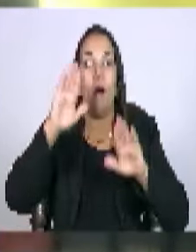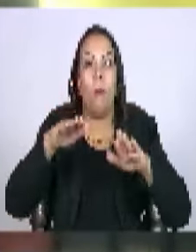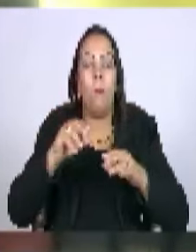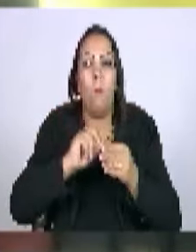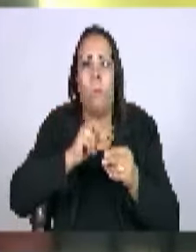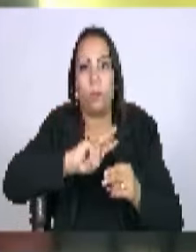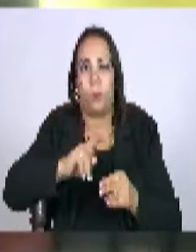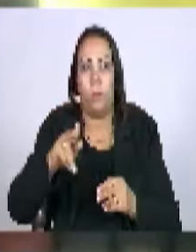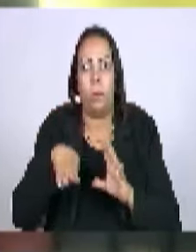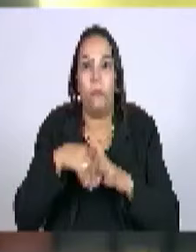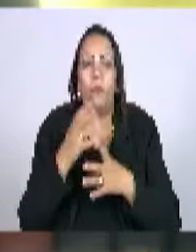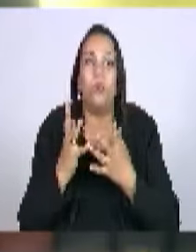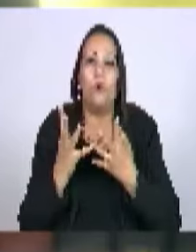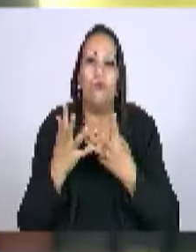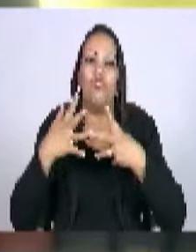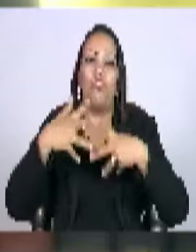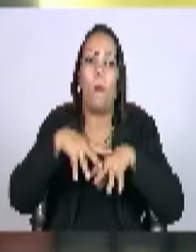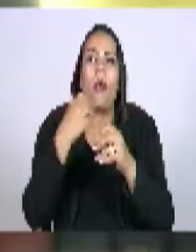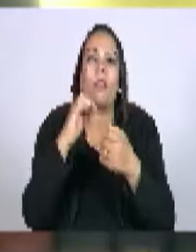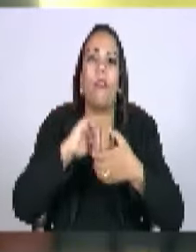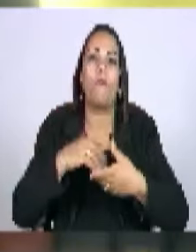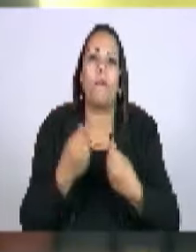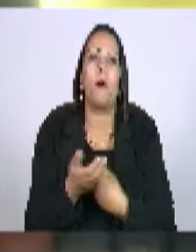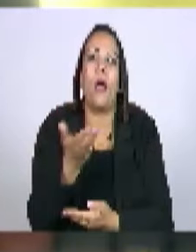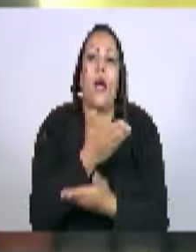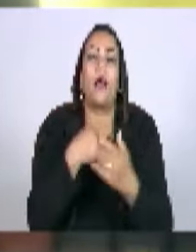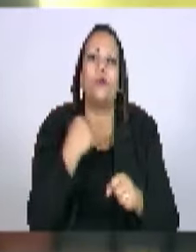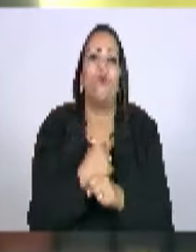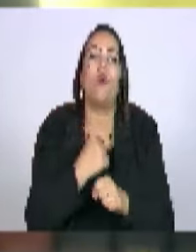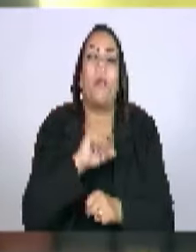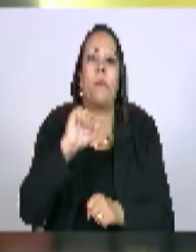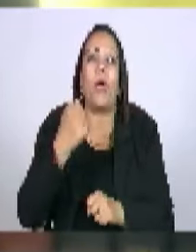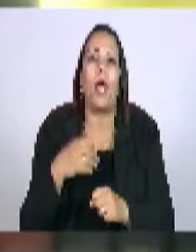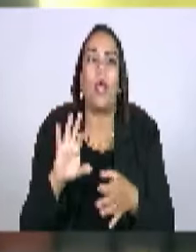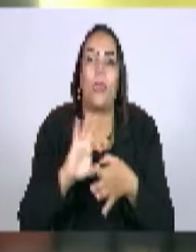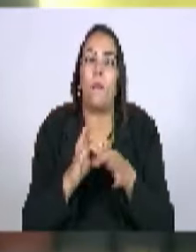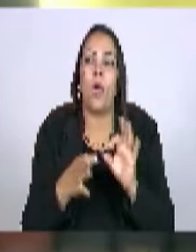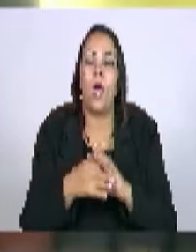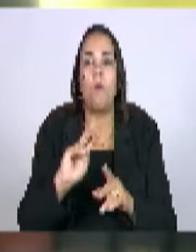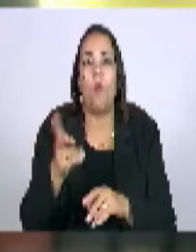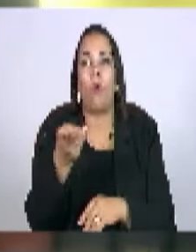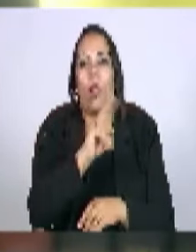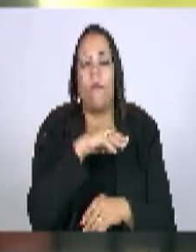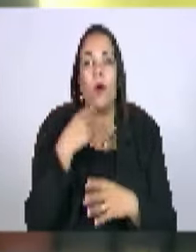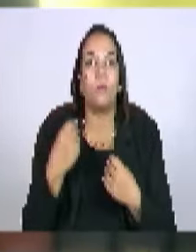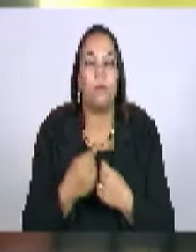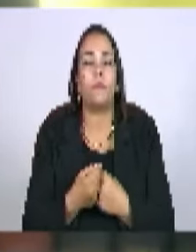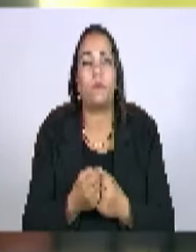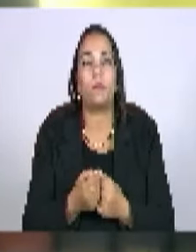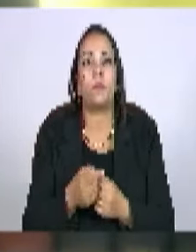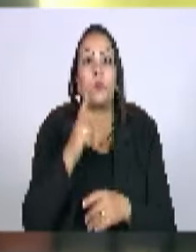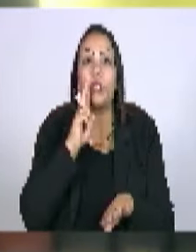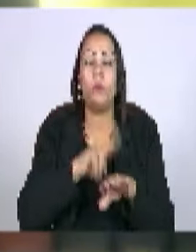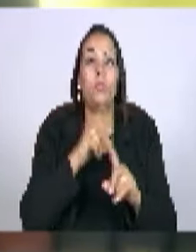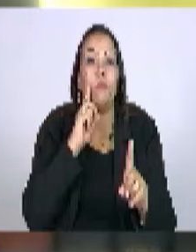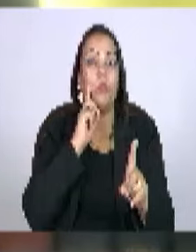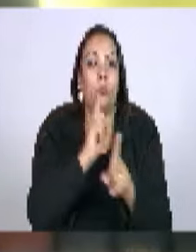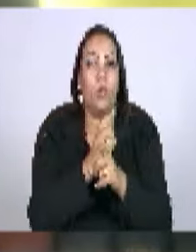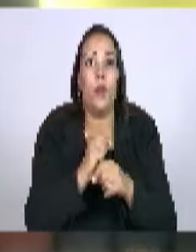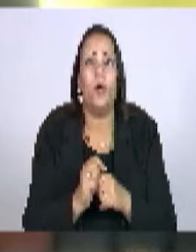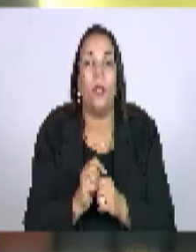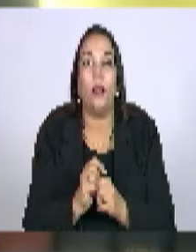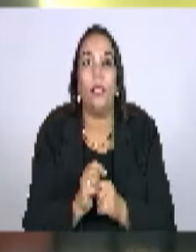نوع من انواع شبكات التعاون ما بين العمل الاهلي المختلفه وكان ملتقى